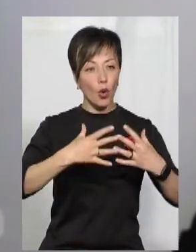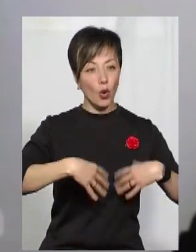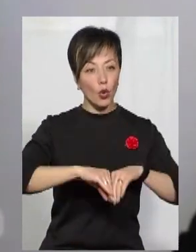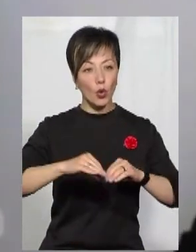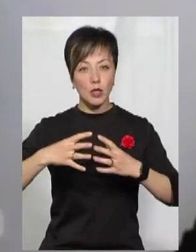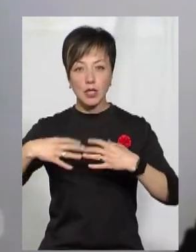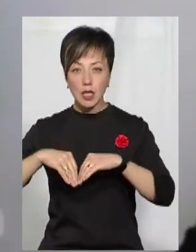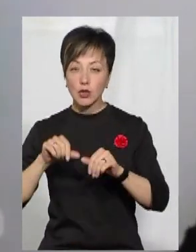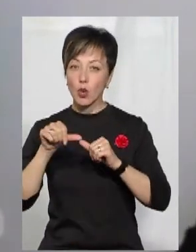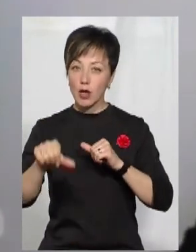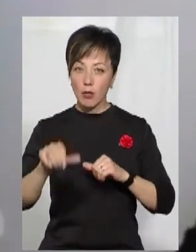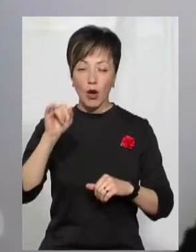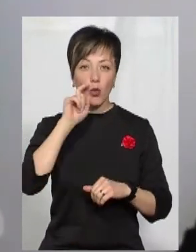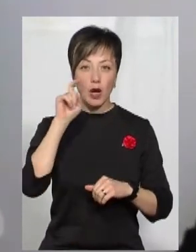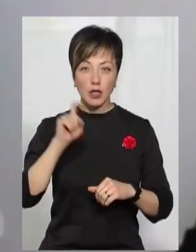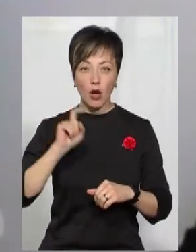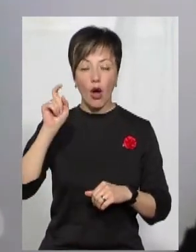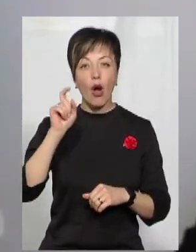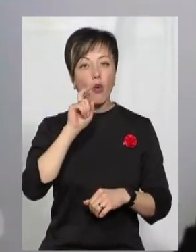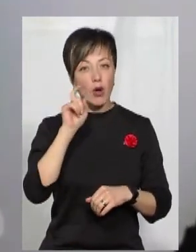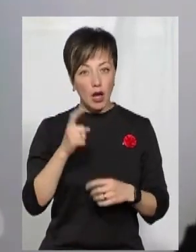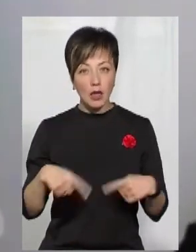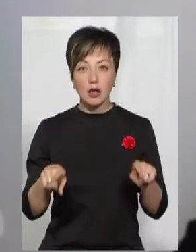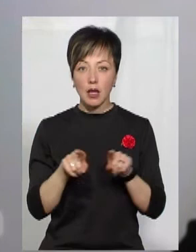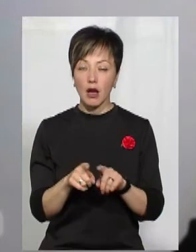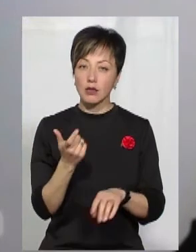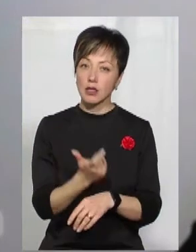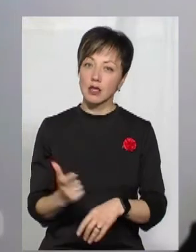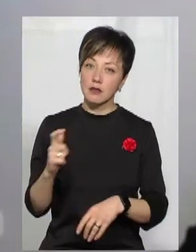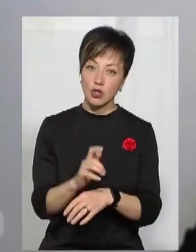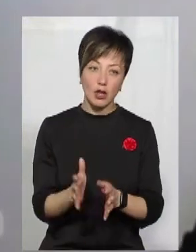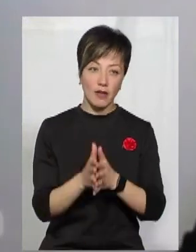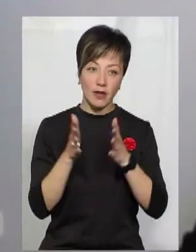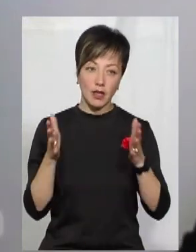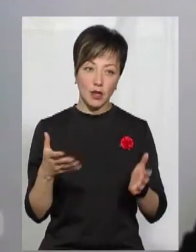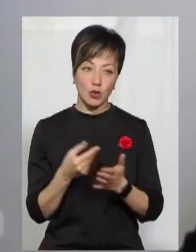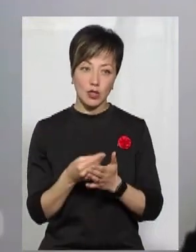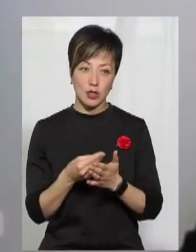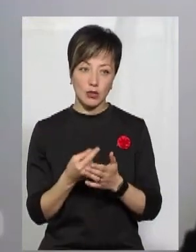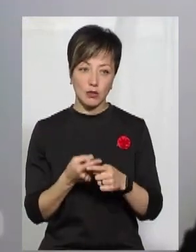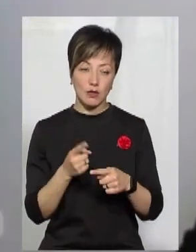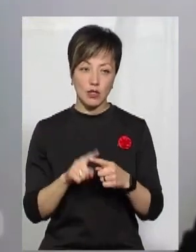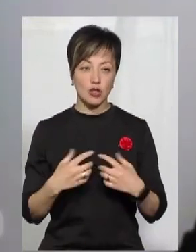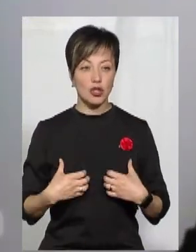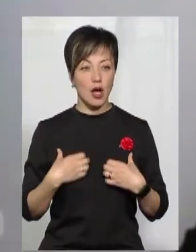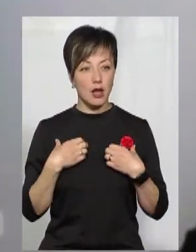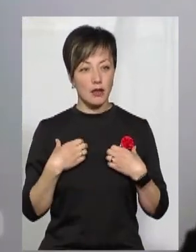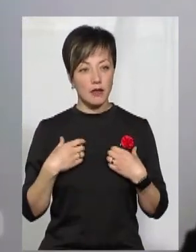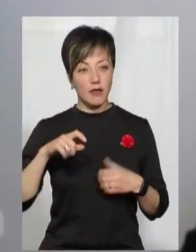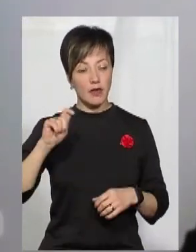і українських. Тому що ми знаємо, що Україна заплатила також надзвичайно велику ціну у цій жахливій